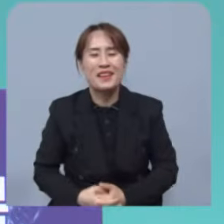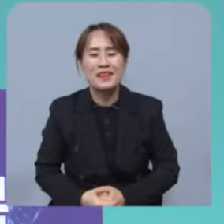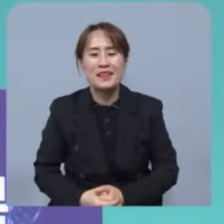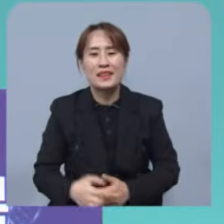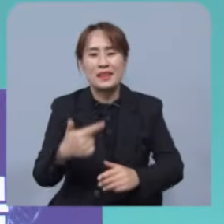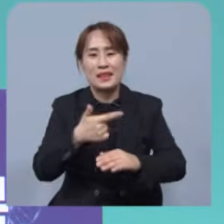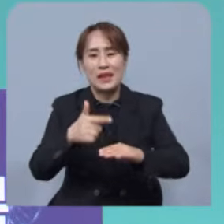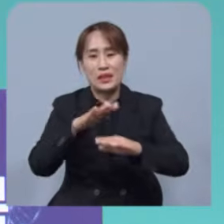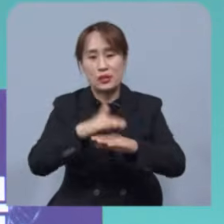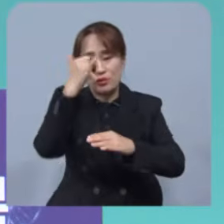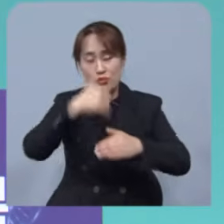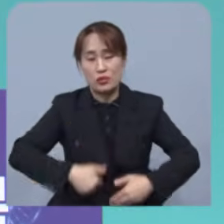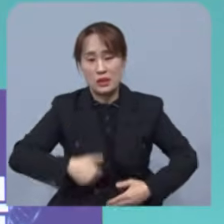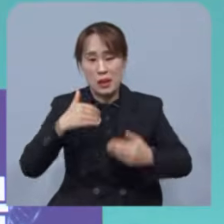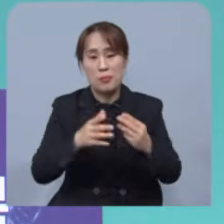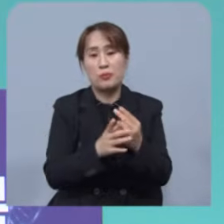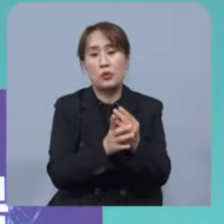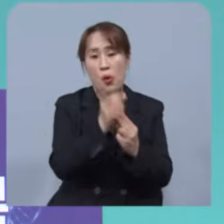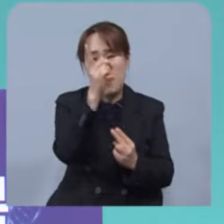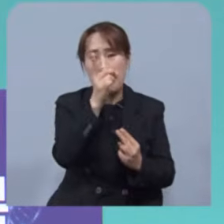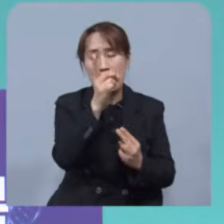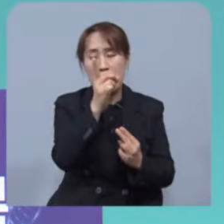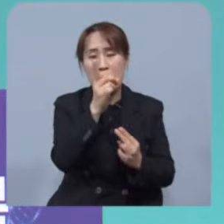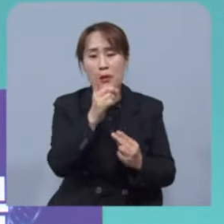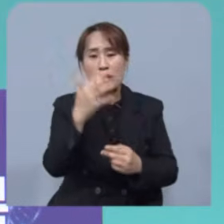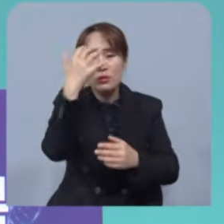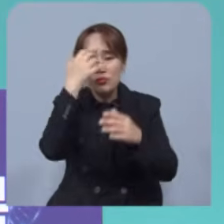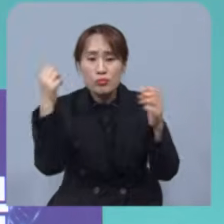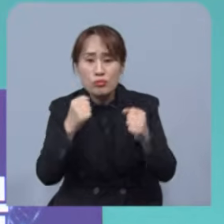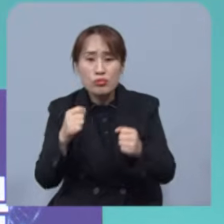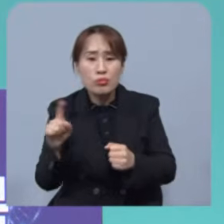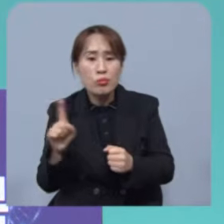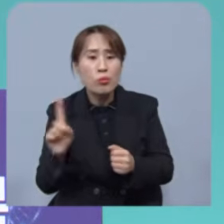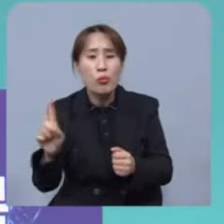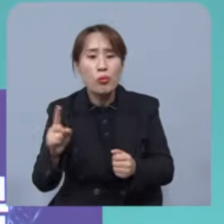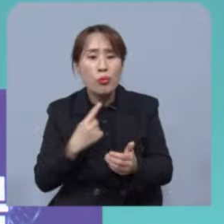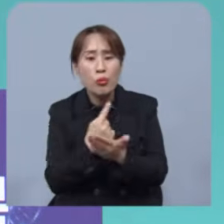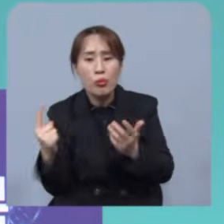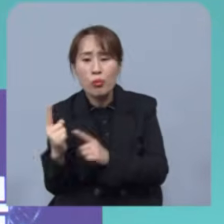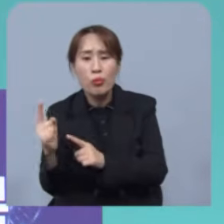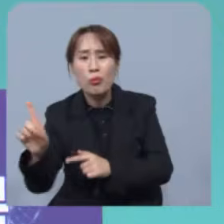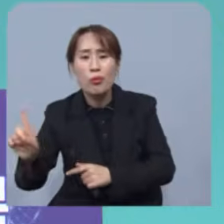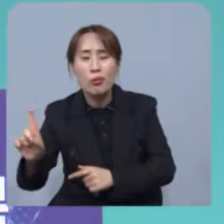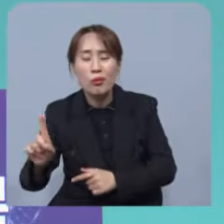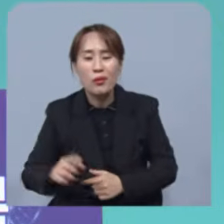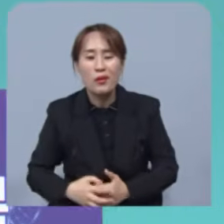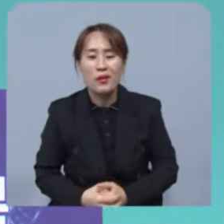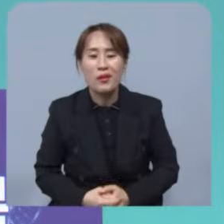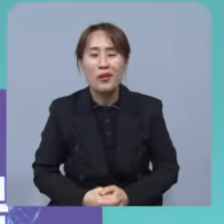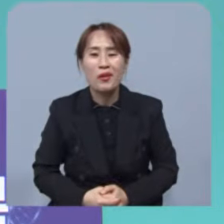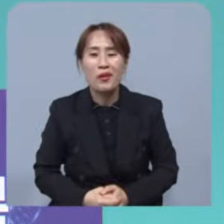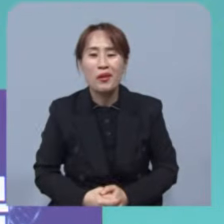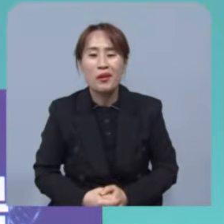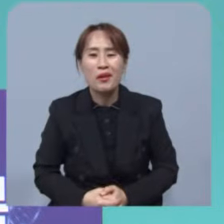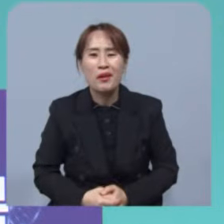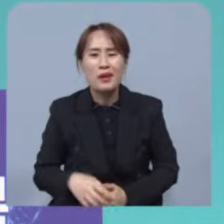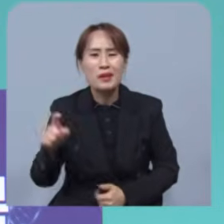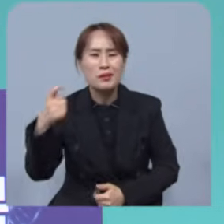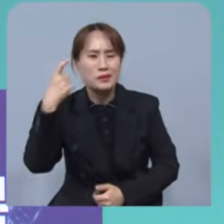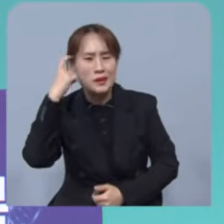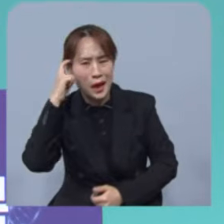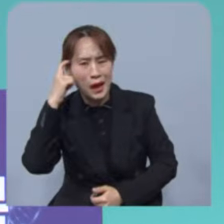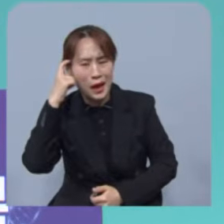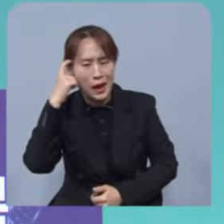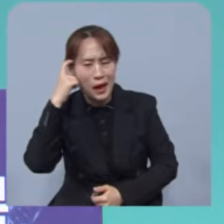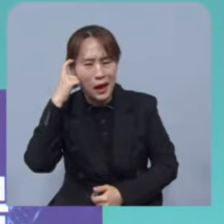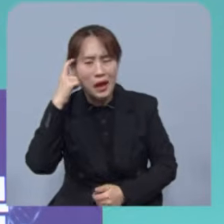대전 충남이 통합을 해버리면 충북은 무엇이요? 어찌 되는겨? 뭐 이런 생각이 갑자기